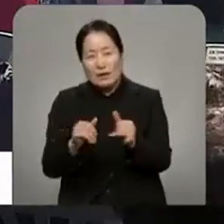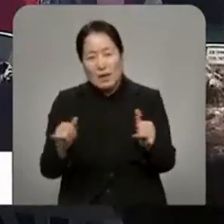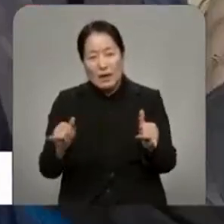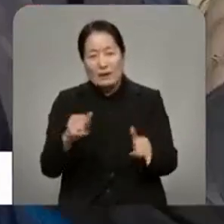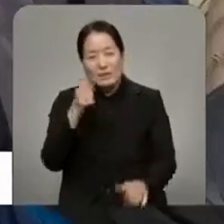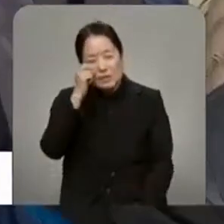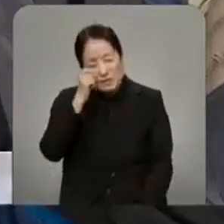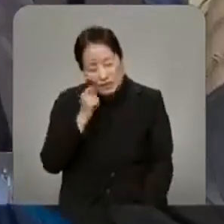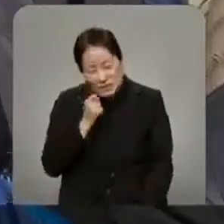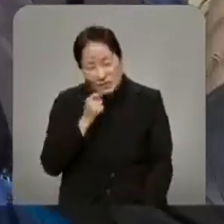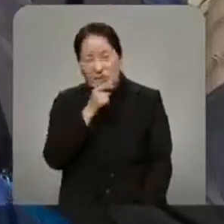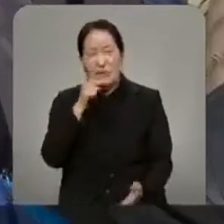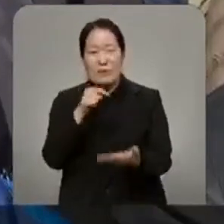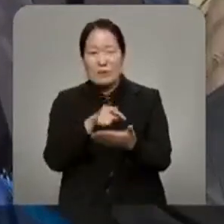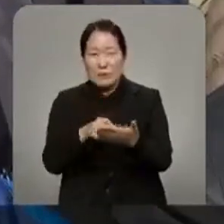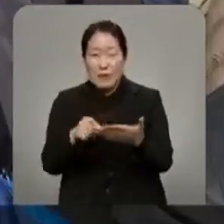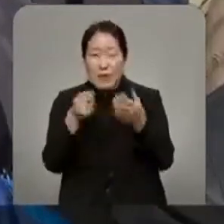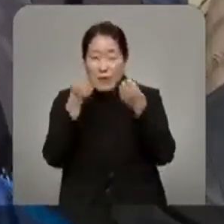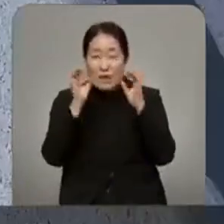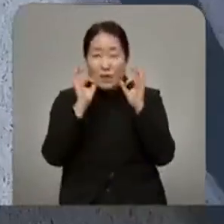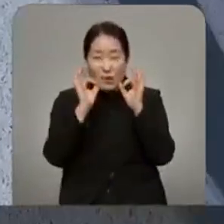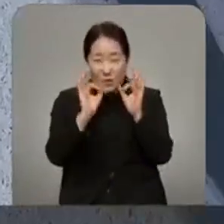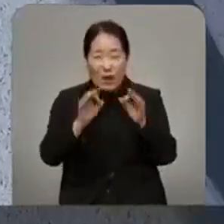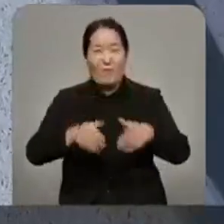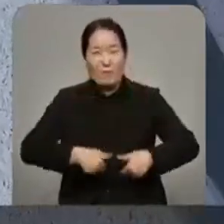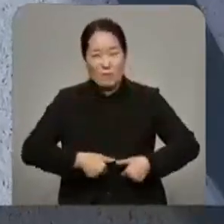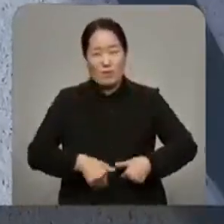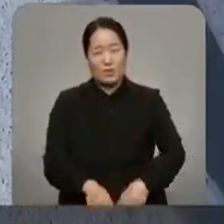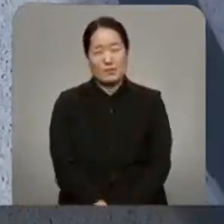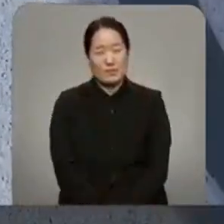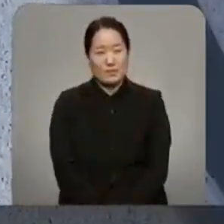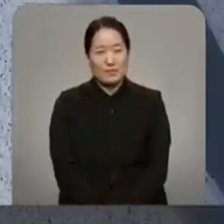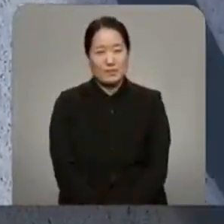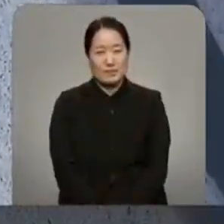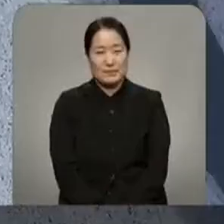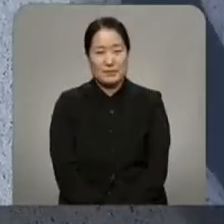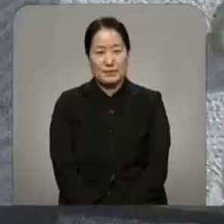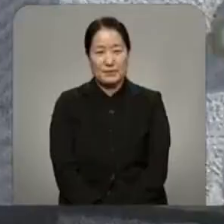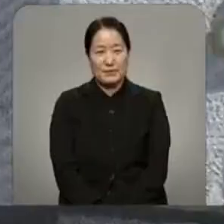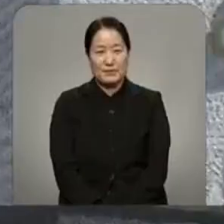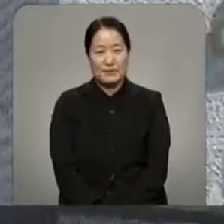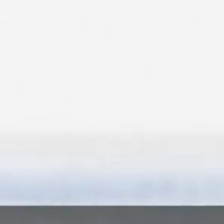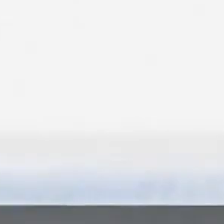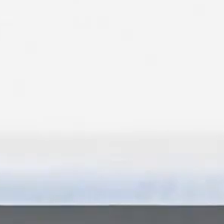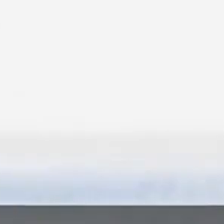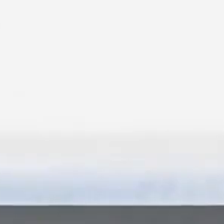피해를 새롭게 들여다볼 때라는 목소리가 나옵니다. KBS 뉴스 이유진입니다.